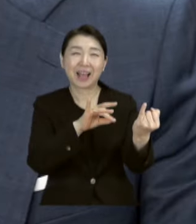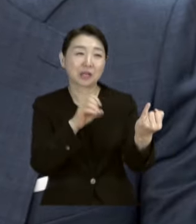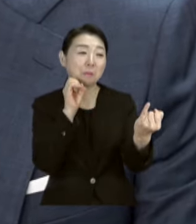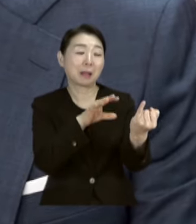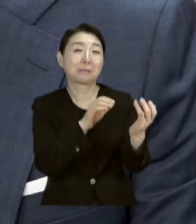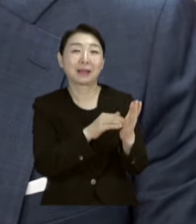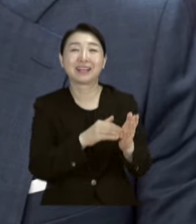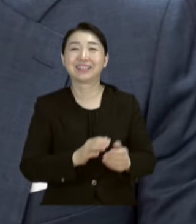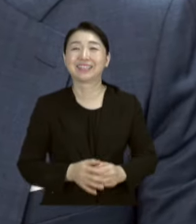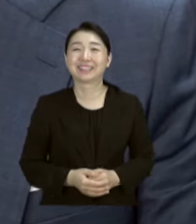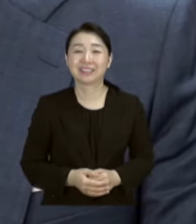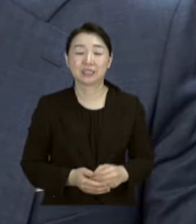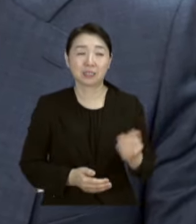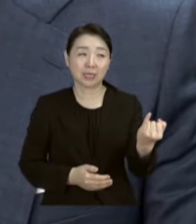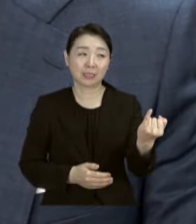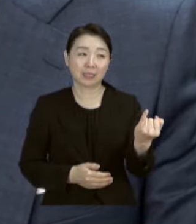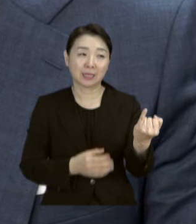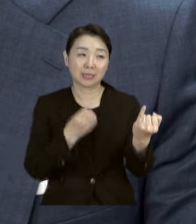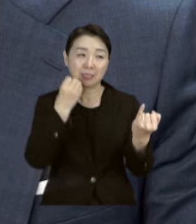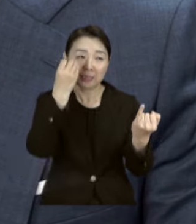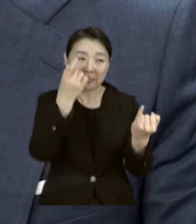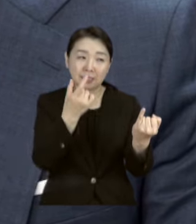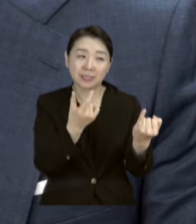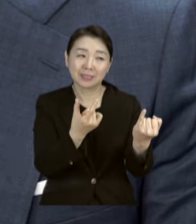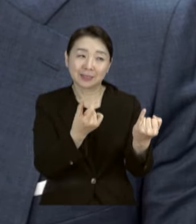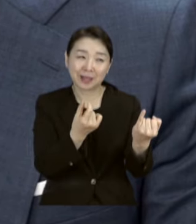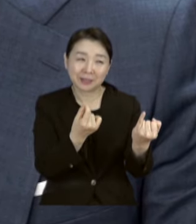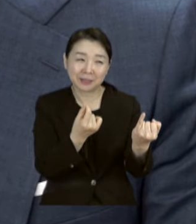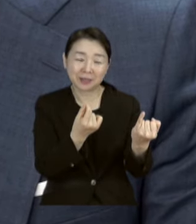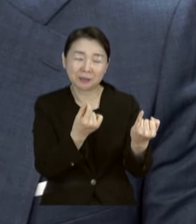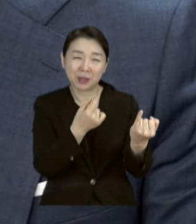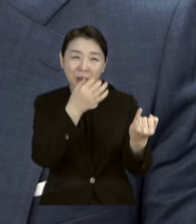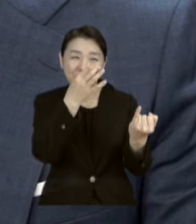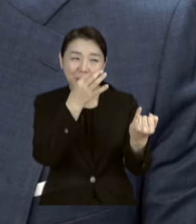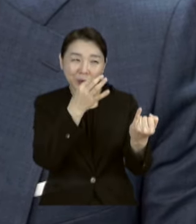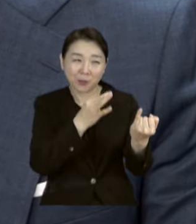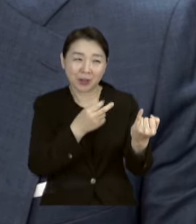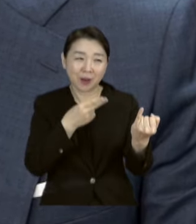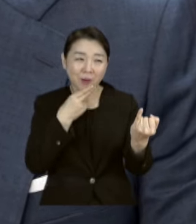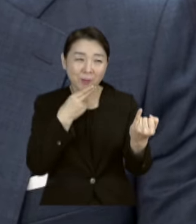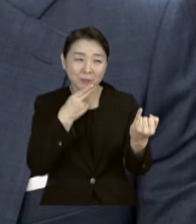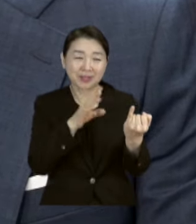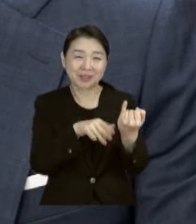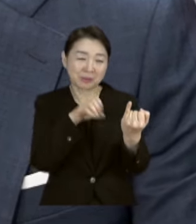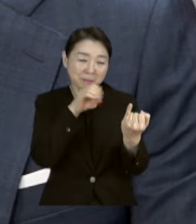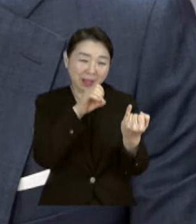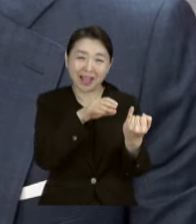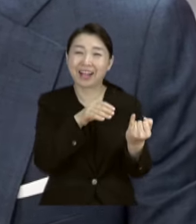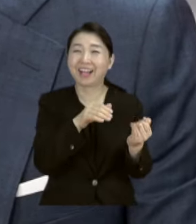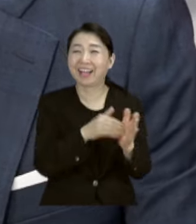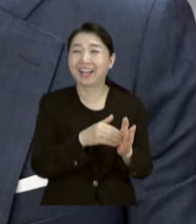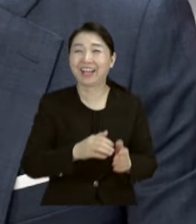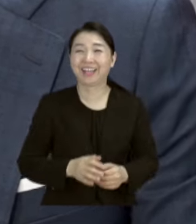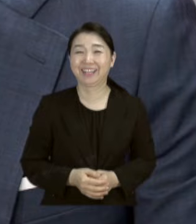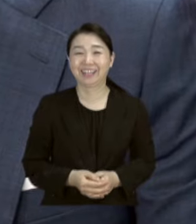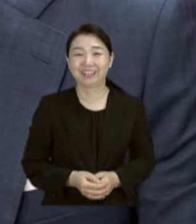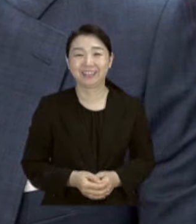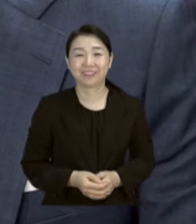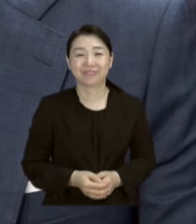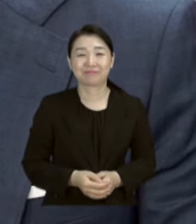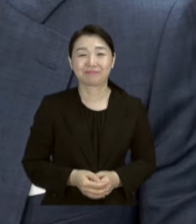하세요? 직접? 저는 제 아내에 대해서 한번 잊을만 하면 한 번씩 합니다. 제 아내에 대해서는 잊을만 하면 이제